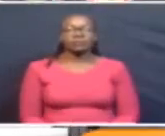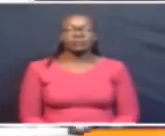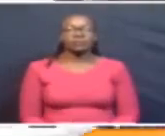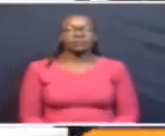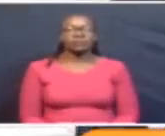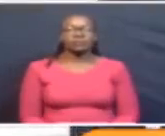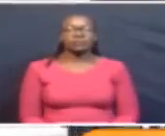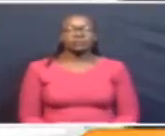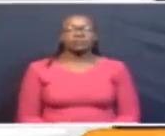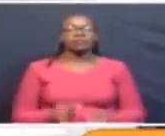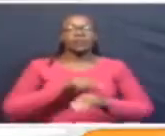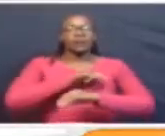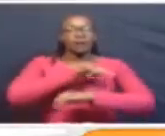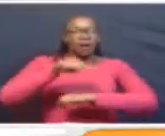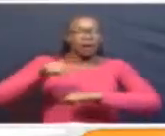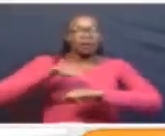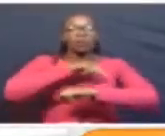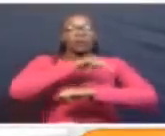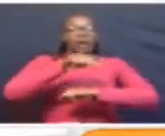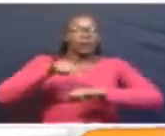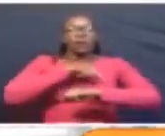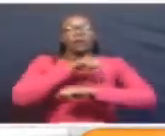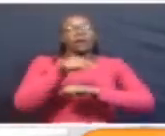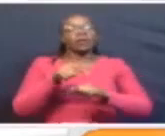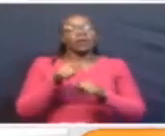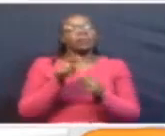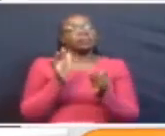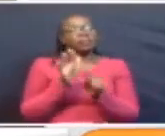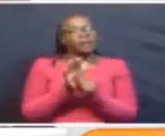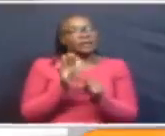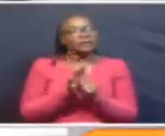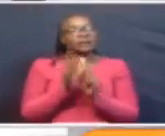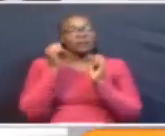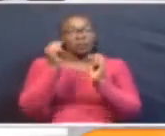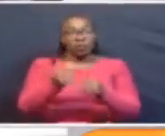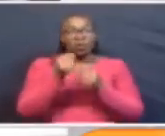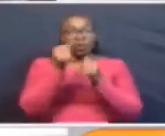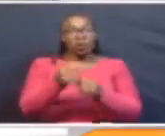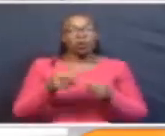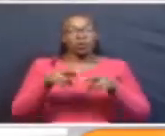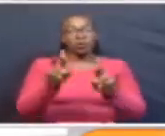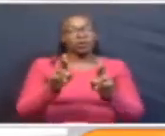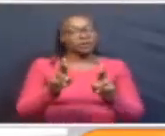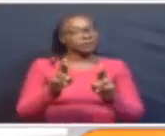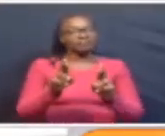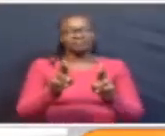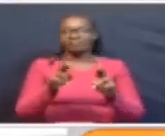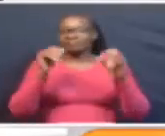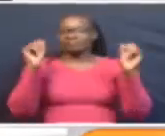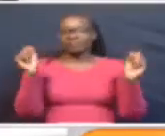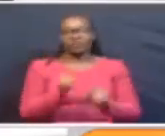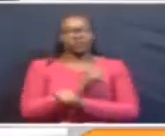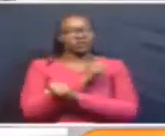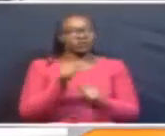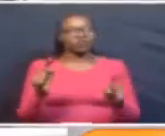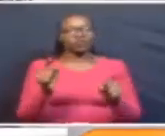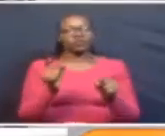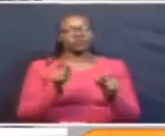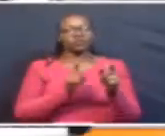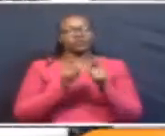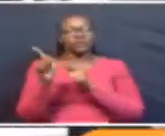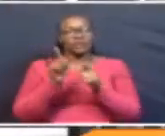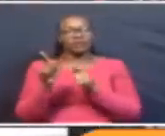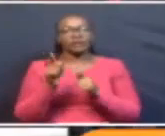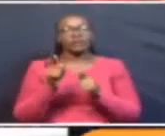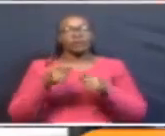Kwa saa kadhaa barabara ya Ngong hapa jijini Nairobi ilikuwa balaa tupu, usafiri ukitatizwa na wahudumu wa bodaboda waliojawa